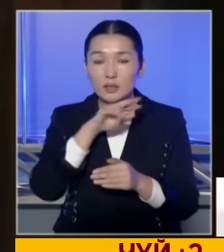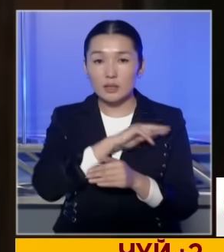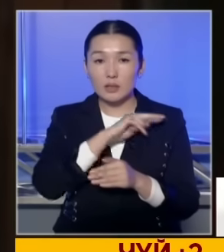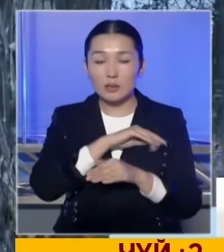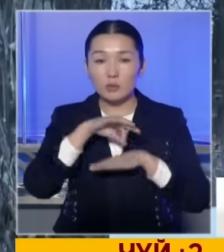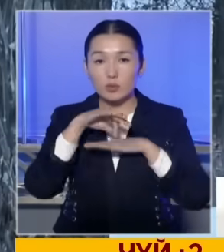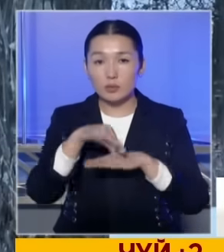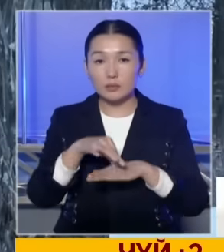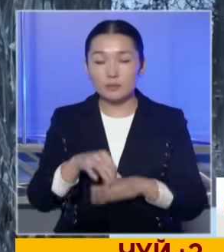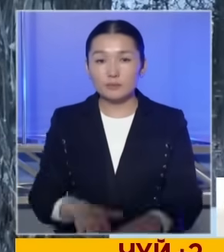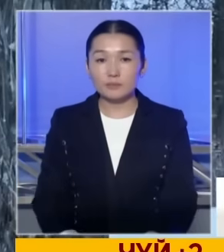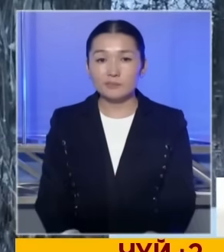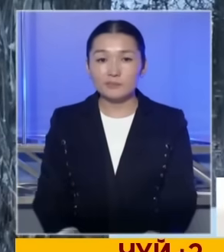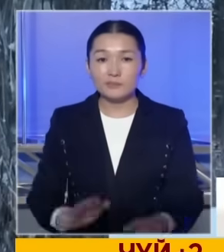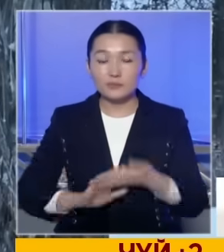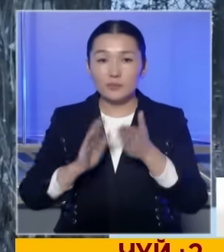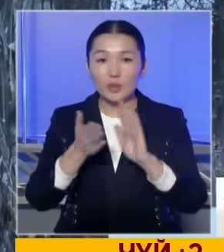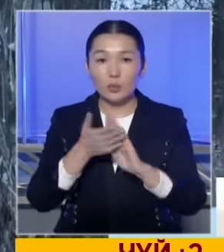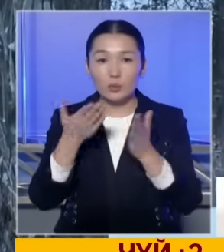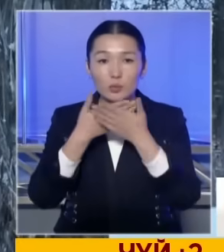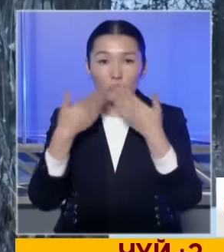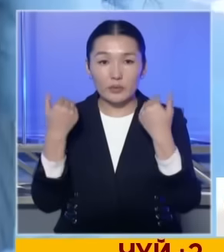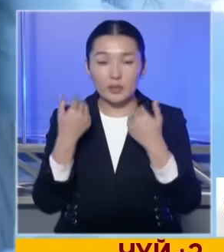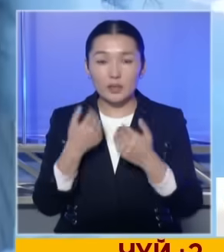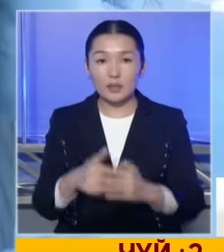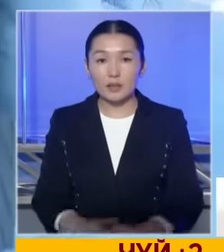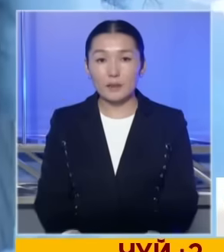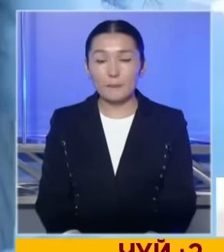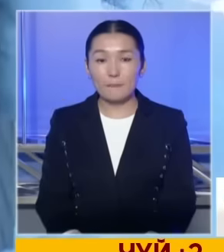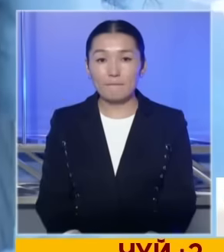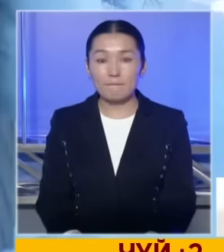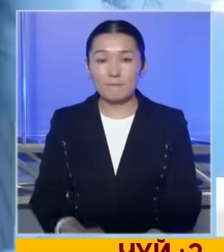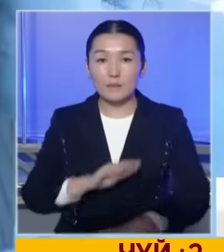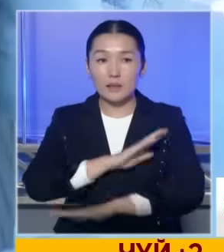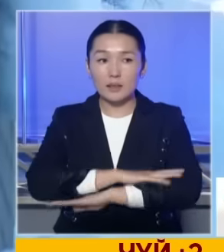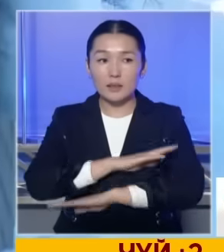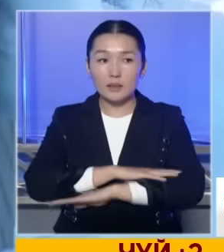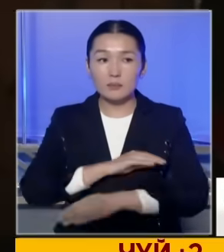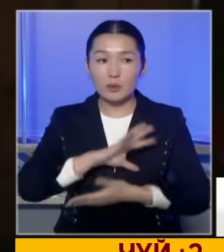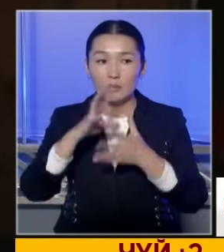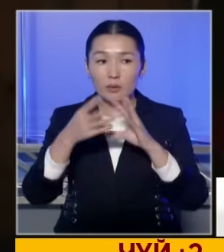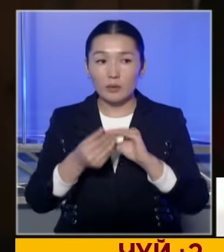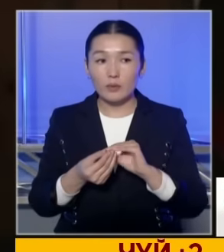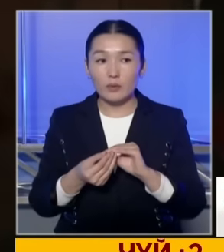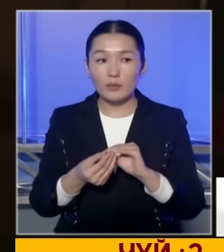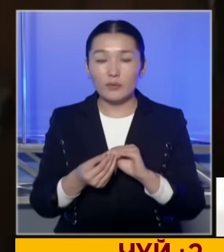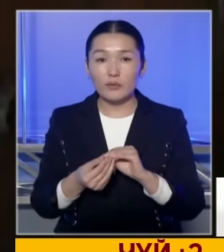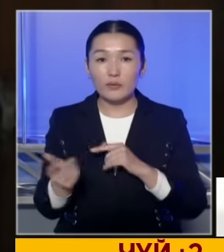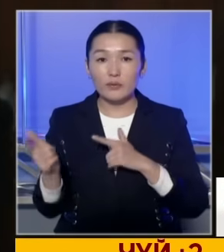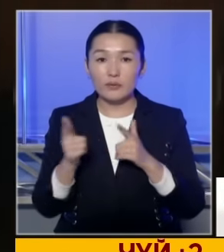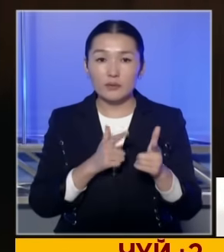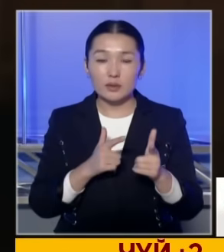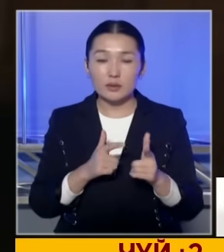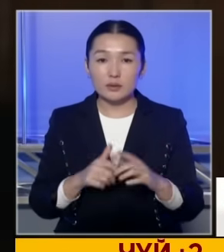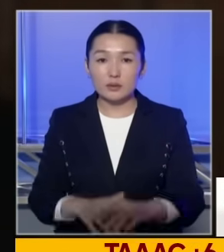günün çekilir. Bizde şart çok, ayağında katal. Klas bölmelerde şart qarıp ötkün hareket kılavuz. Eksult